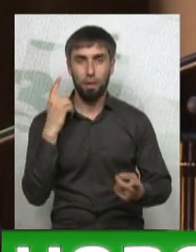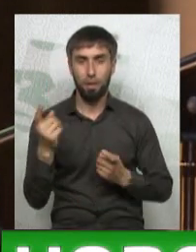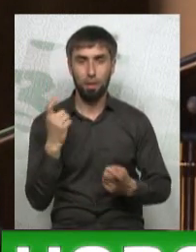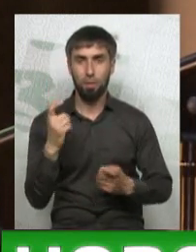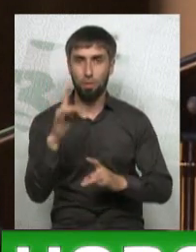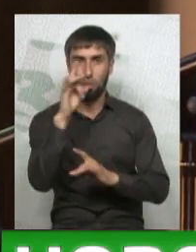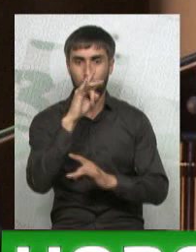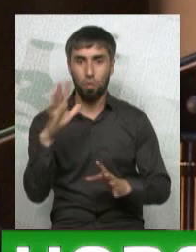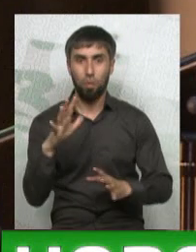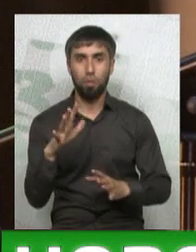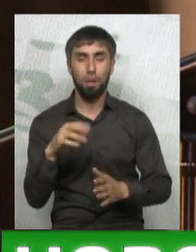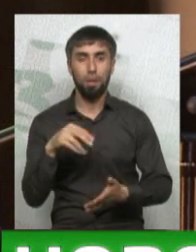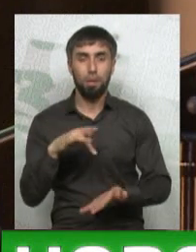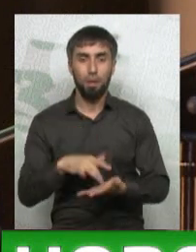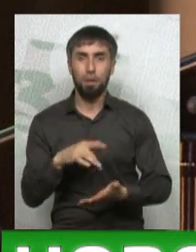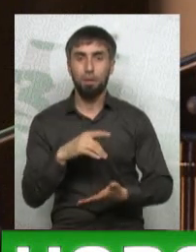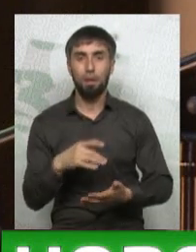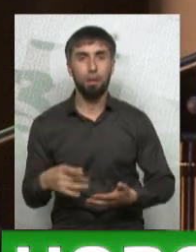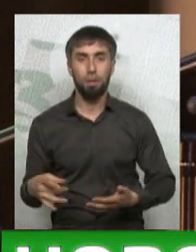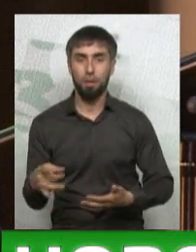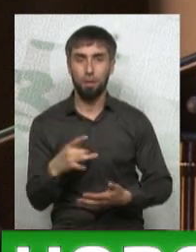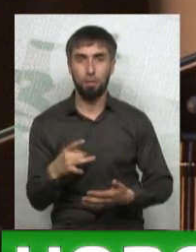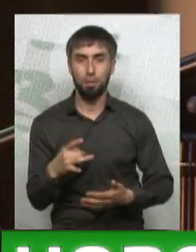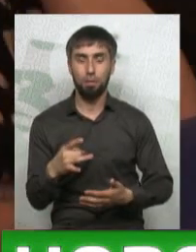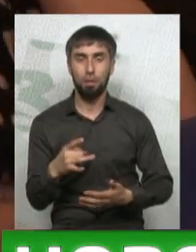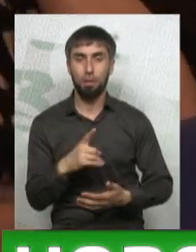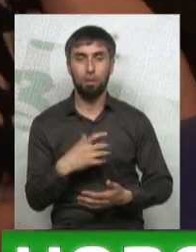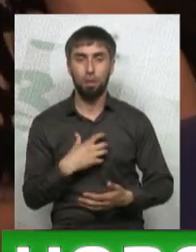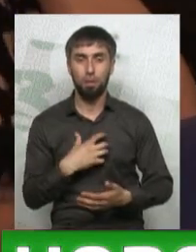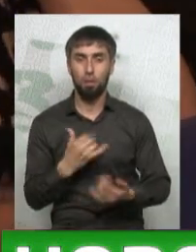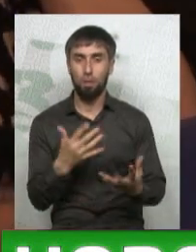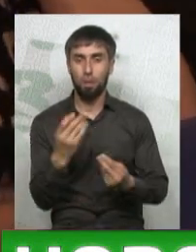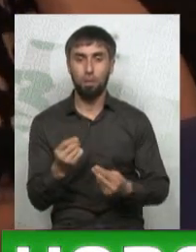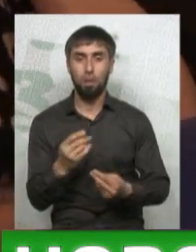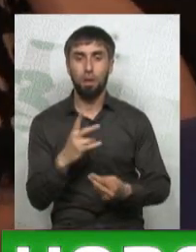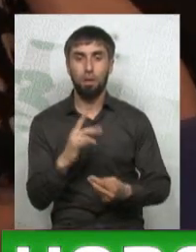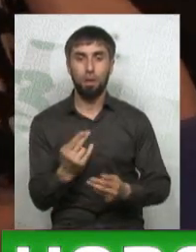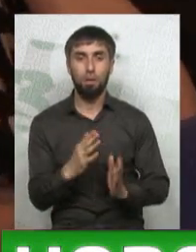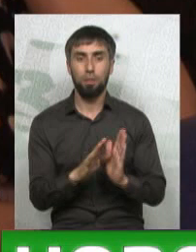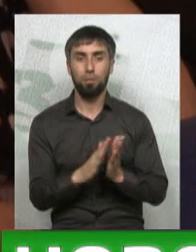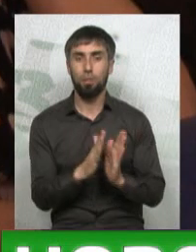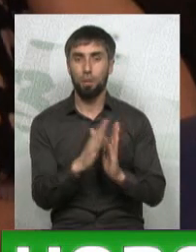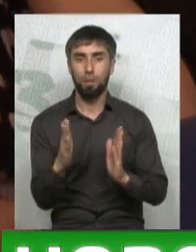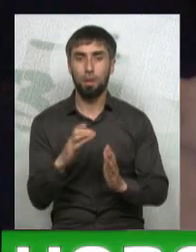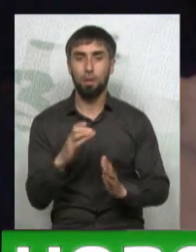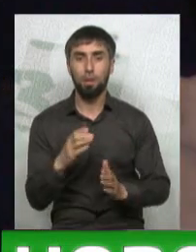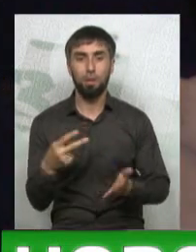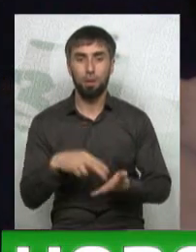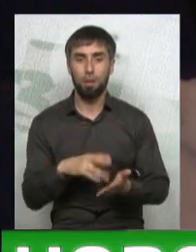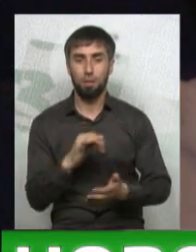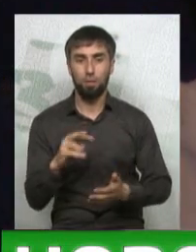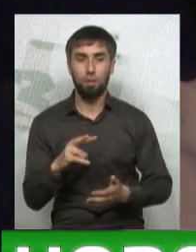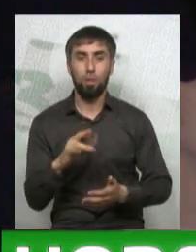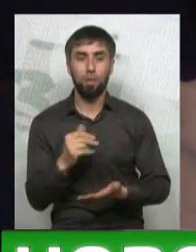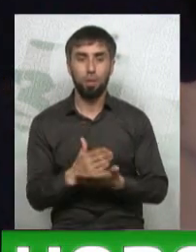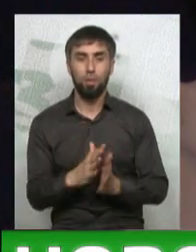научно-информационный культурный центр республиканского значения. На сегодня нацбиблиотека стала одним из символов республики. Она